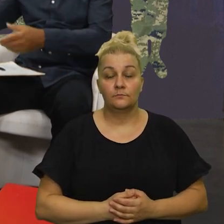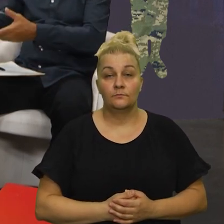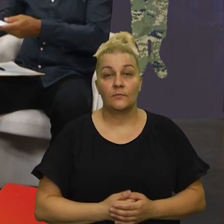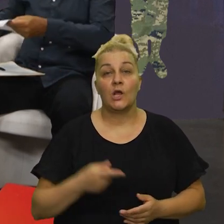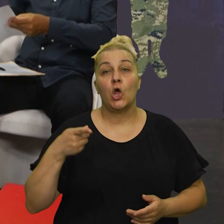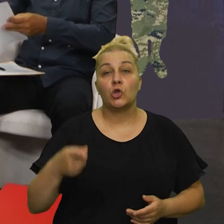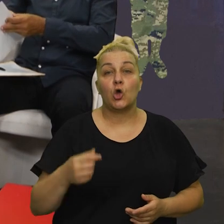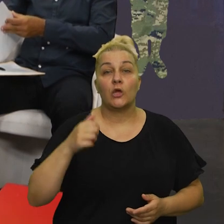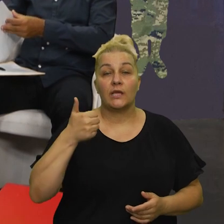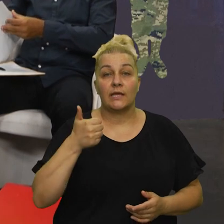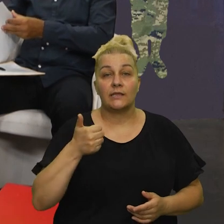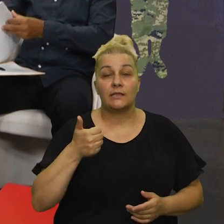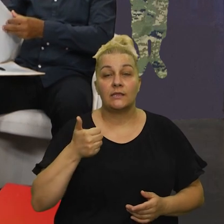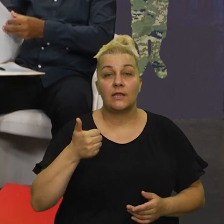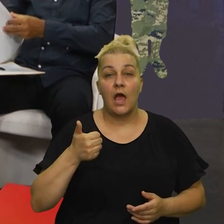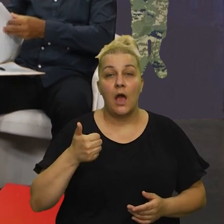To je jedna milenijska